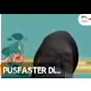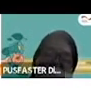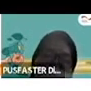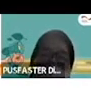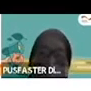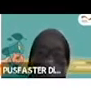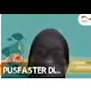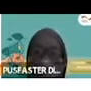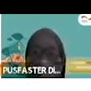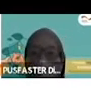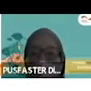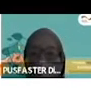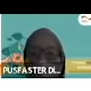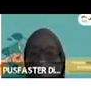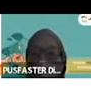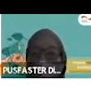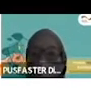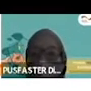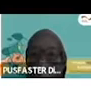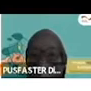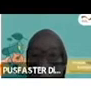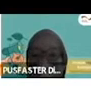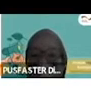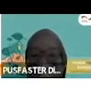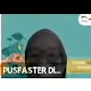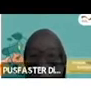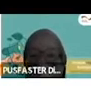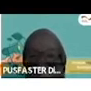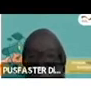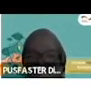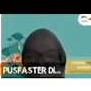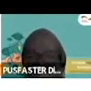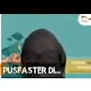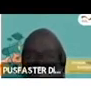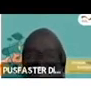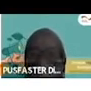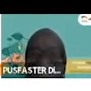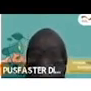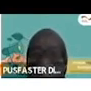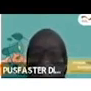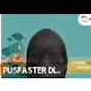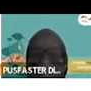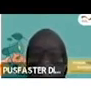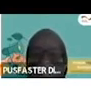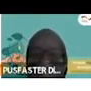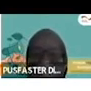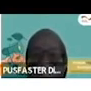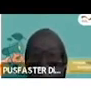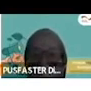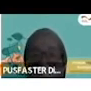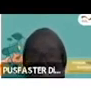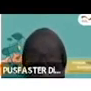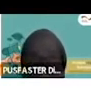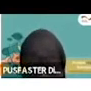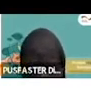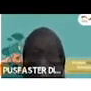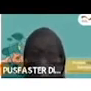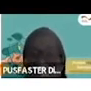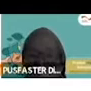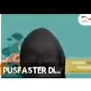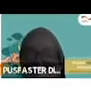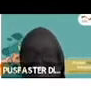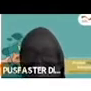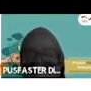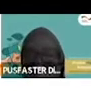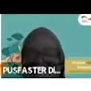sisa Hai saya mau jacket undang-undang 32 ya dimana pelaku usaha untuk memberikan informasi yang benar